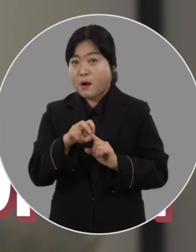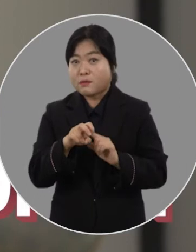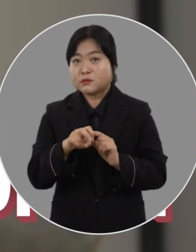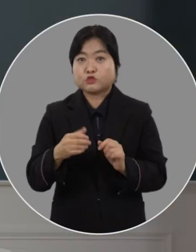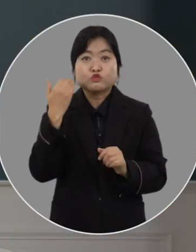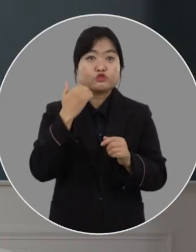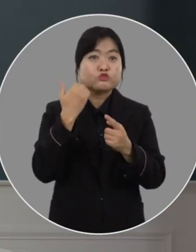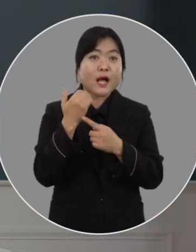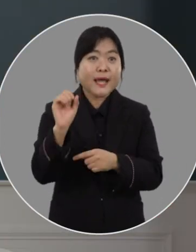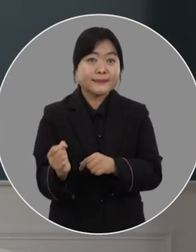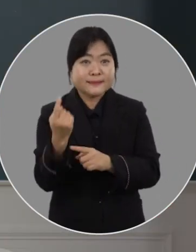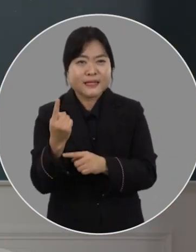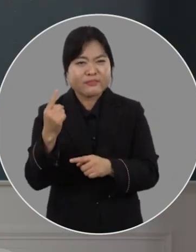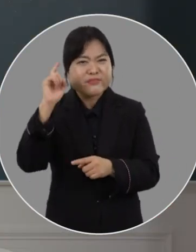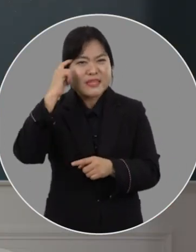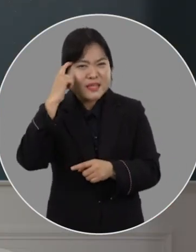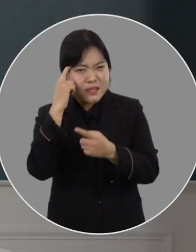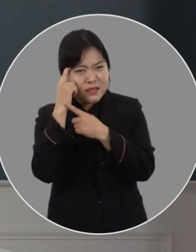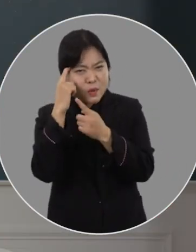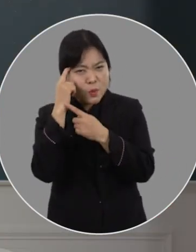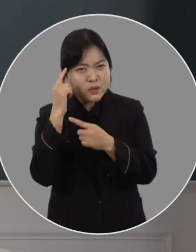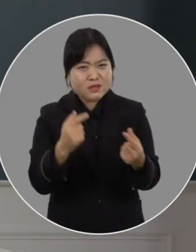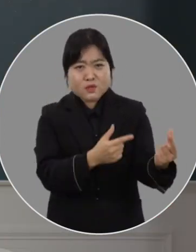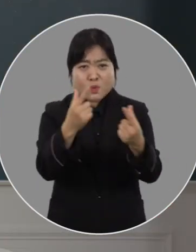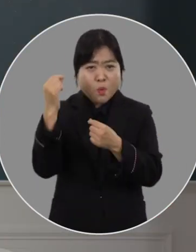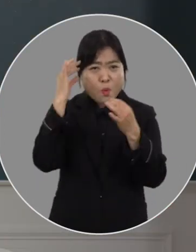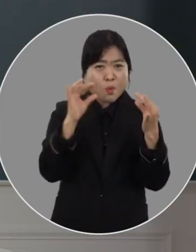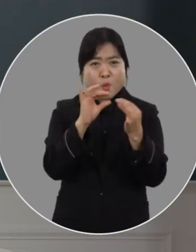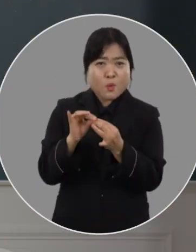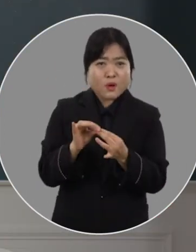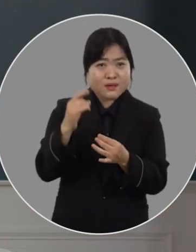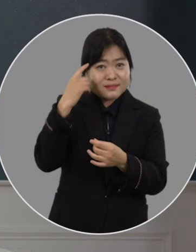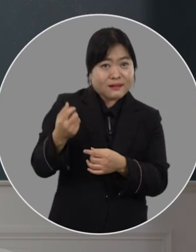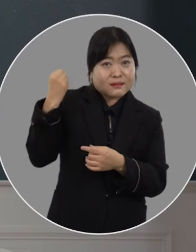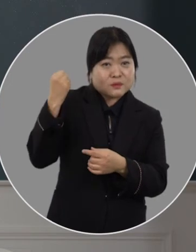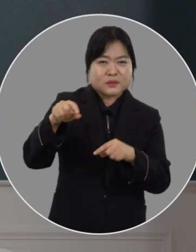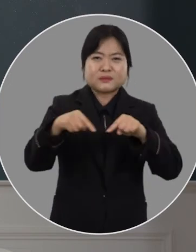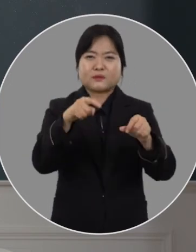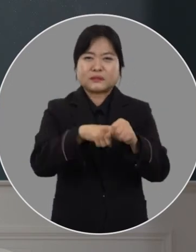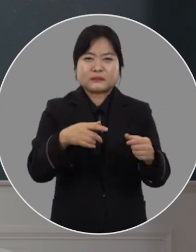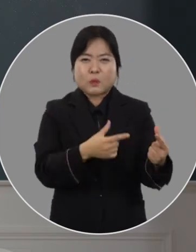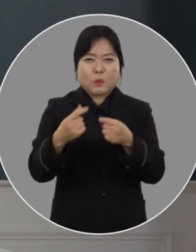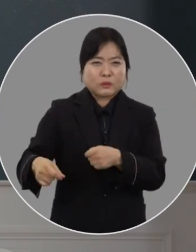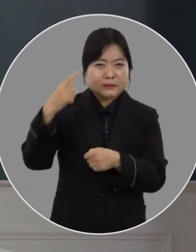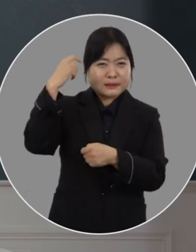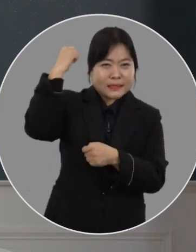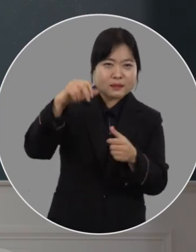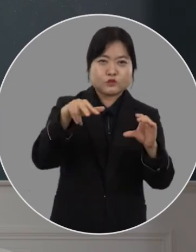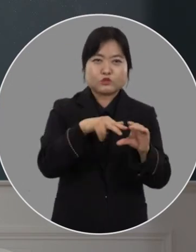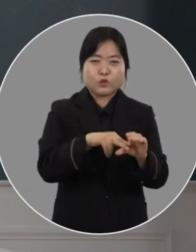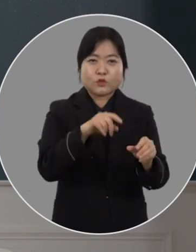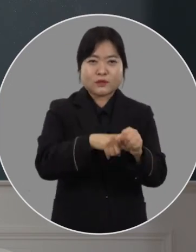하는 것은 누군가에 의해서 이데올로기를 가지고 그것이 정치적인 이데올로기가 되었든